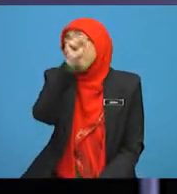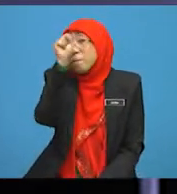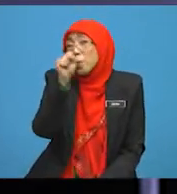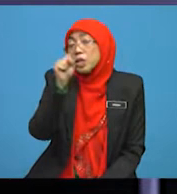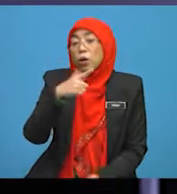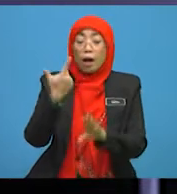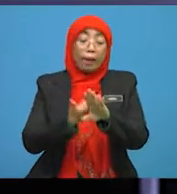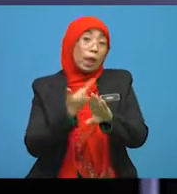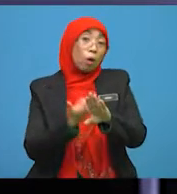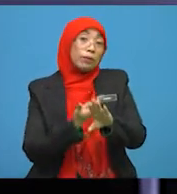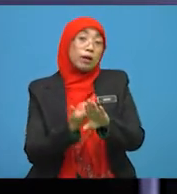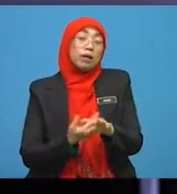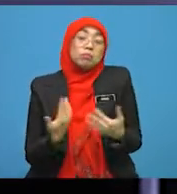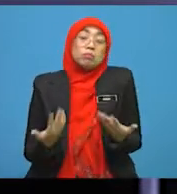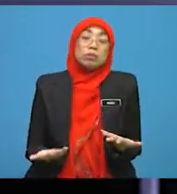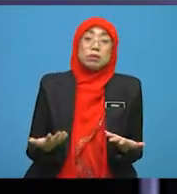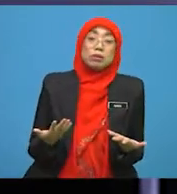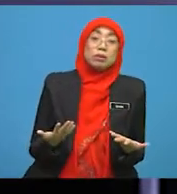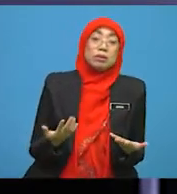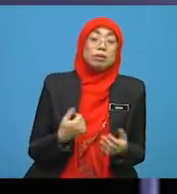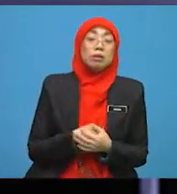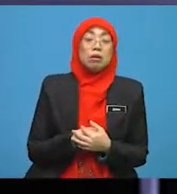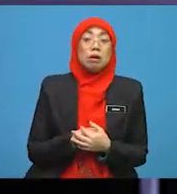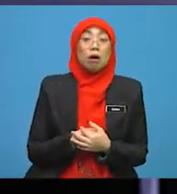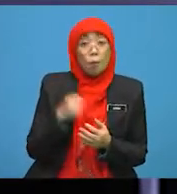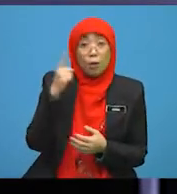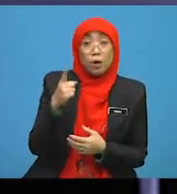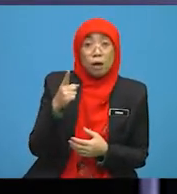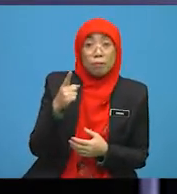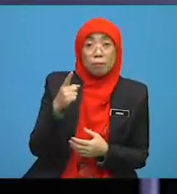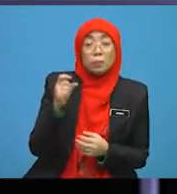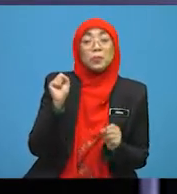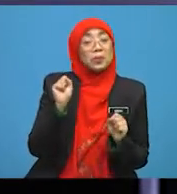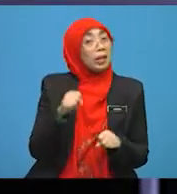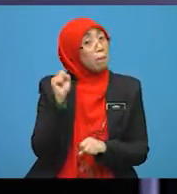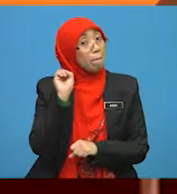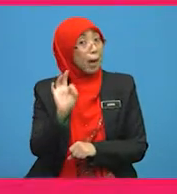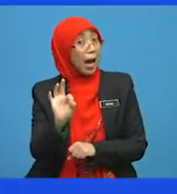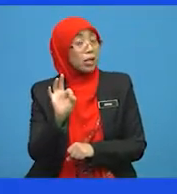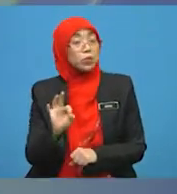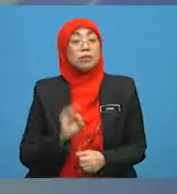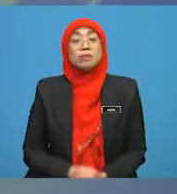kita lihat beberapa contoh soalan tentang tajuk-tajuk ini.